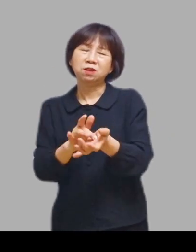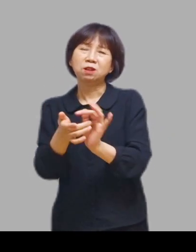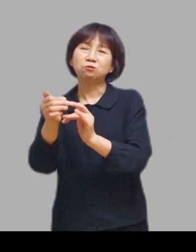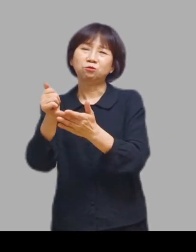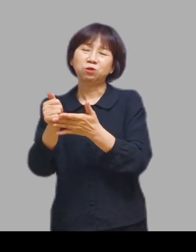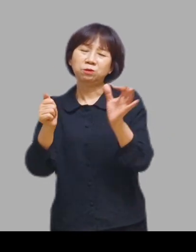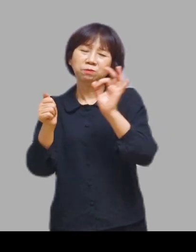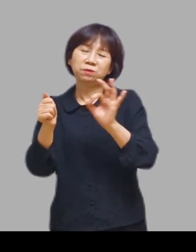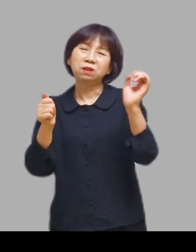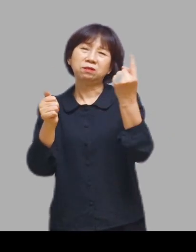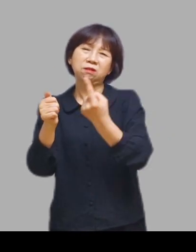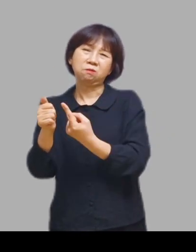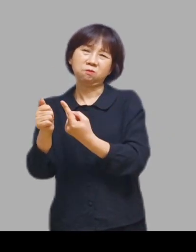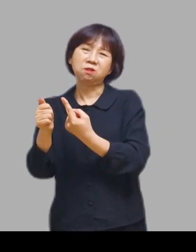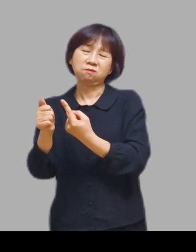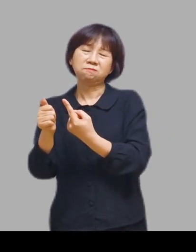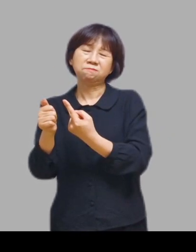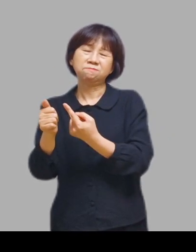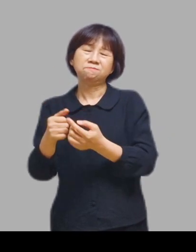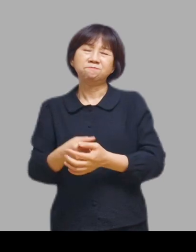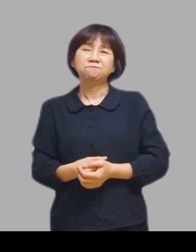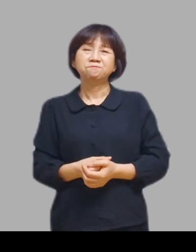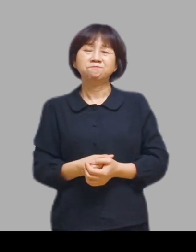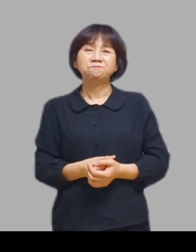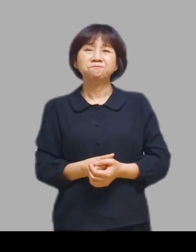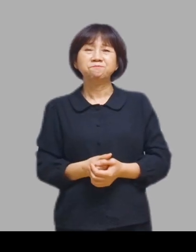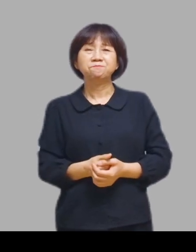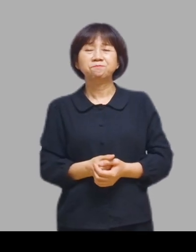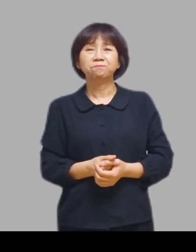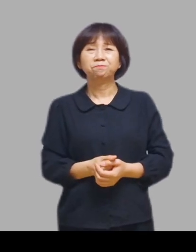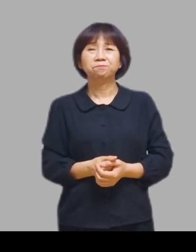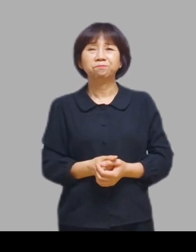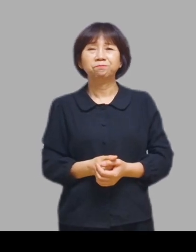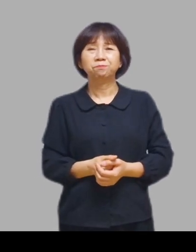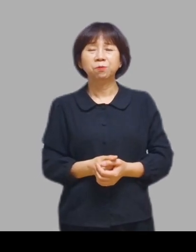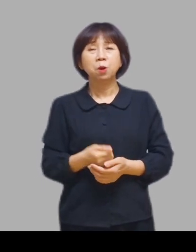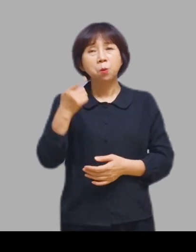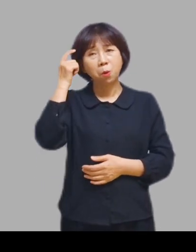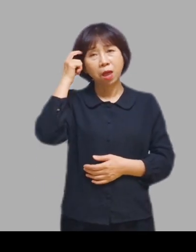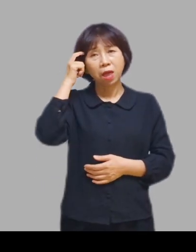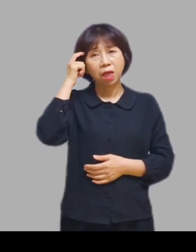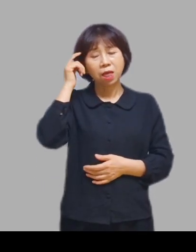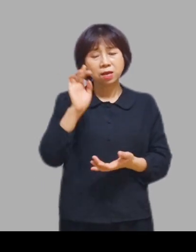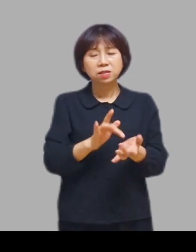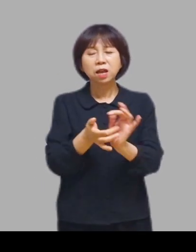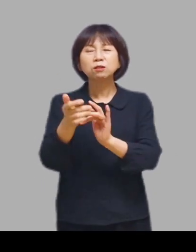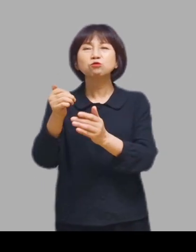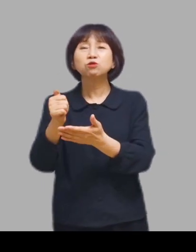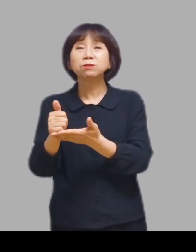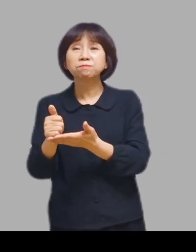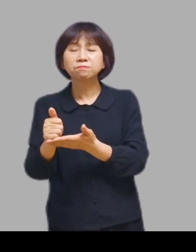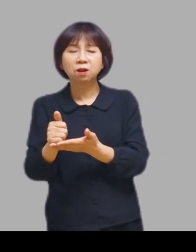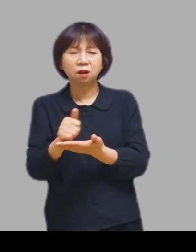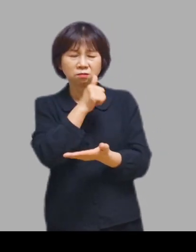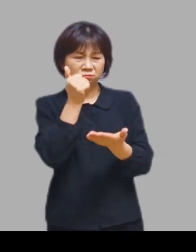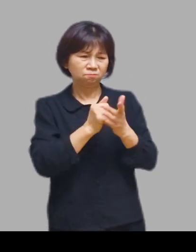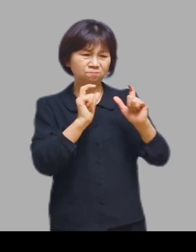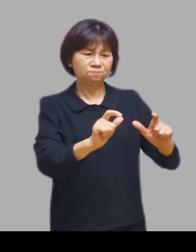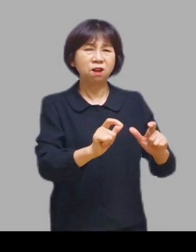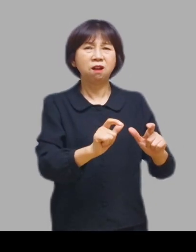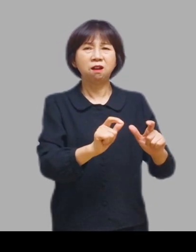곁으로 가까이 모여든다는 거죠. 왜냐하면 예수님 곁에는 정죄보다 은혜가